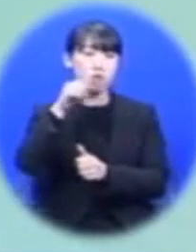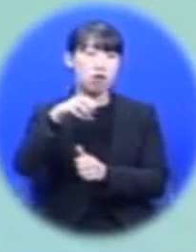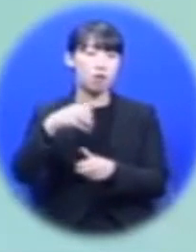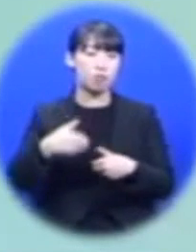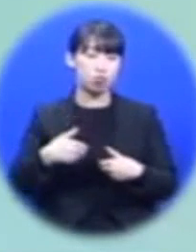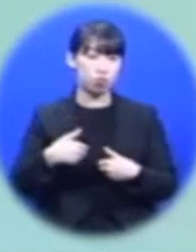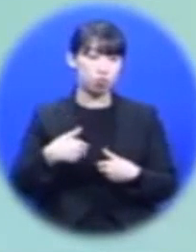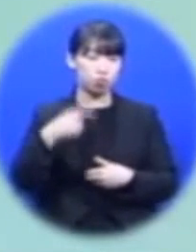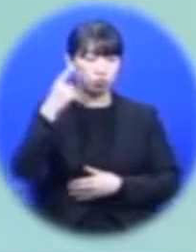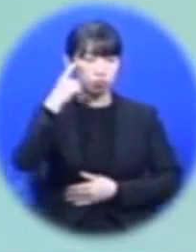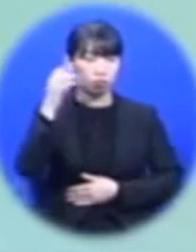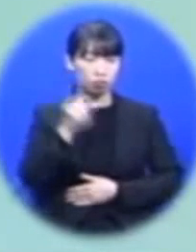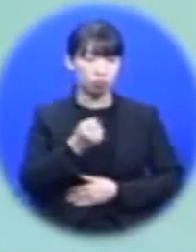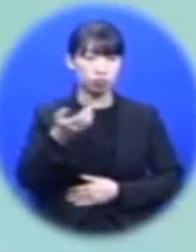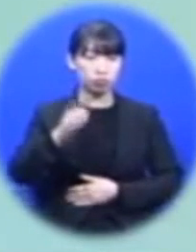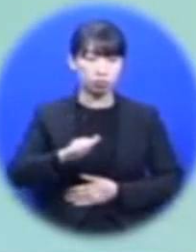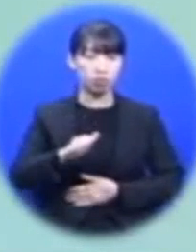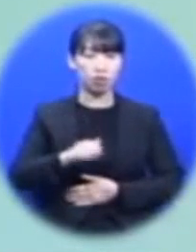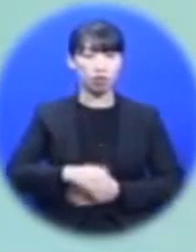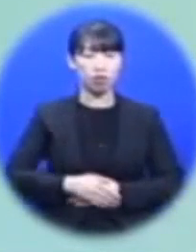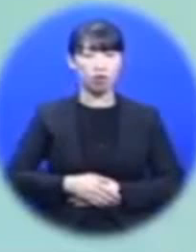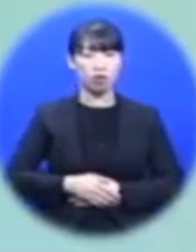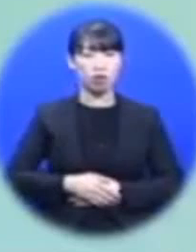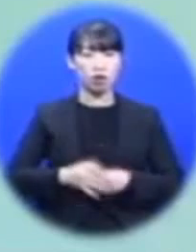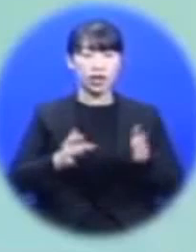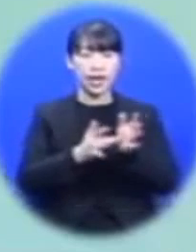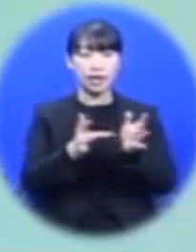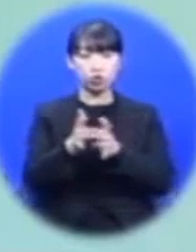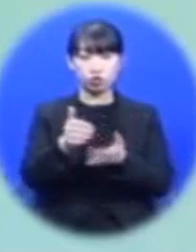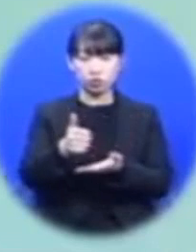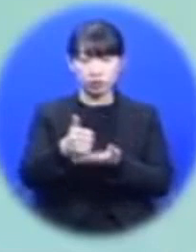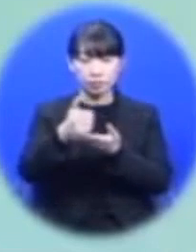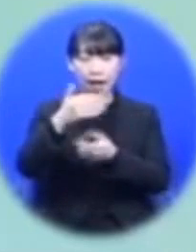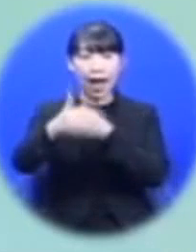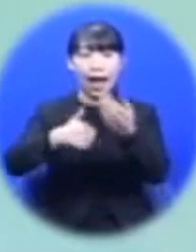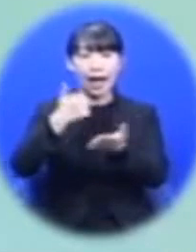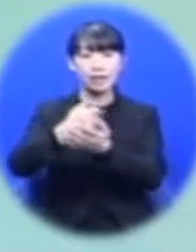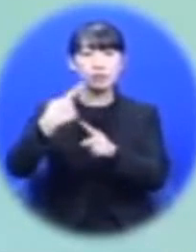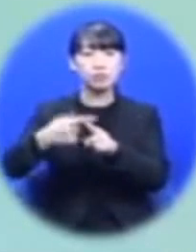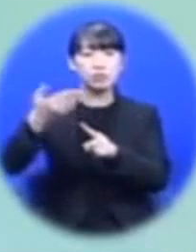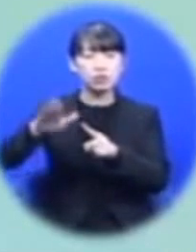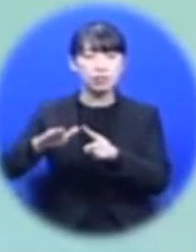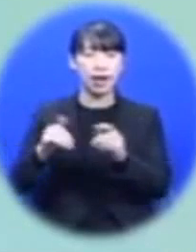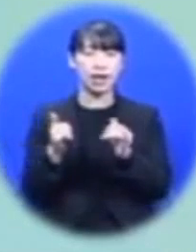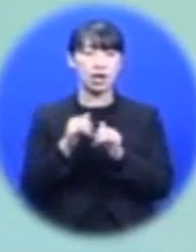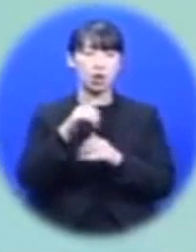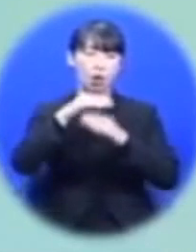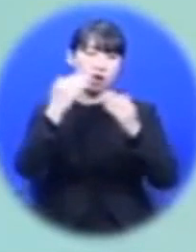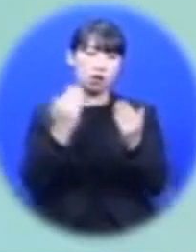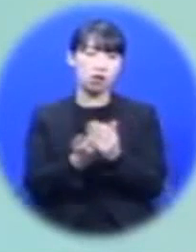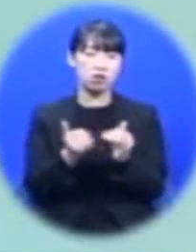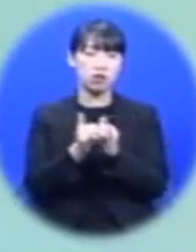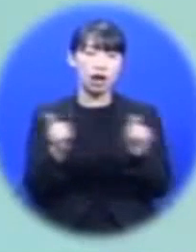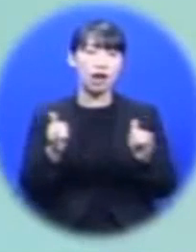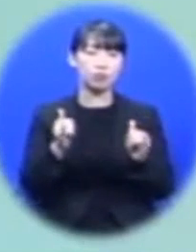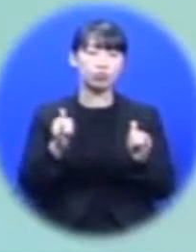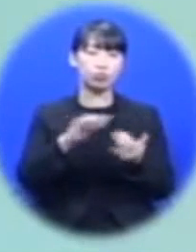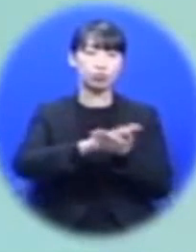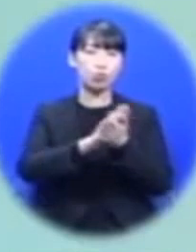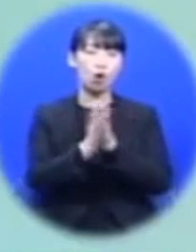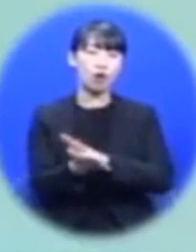예수님은 하나님이시지만 완전한 사람이 되셨다는 것을 말해 주는 겁니다 예수님이 세례를 받으셨다는